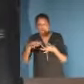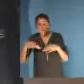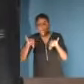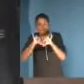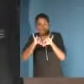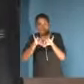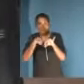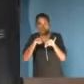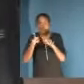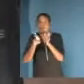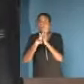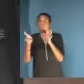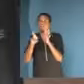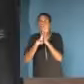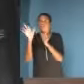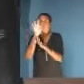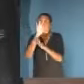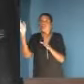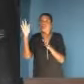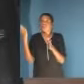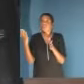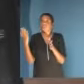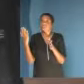à la France. Lisez